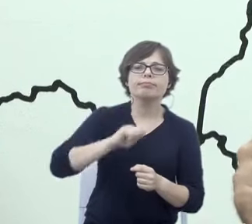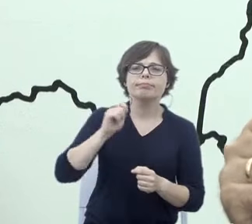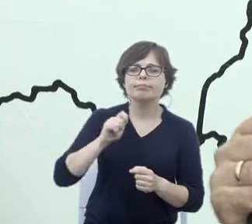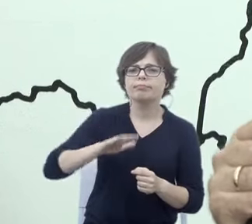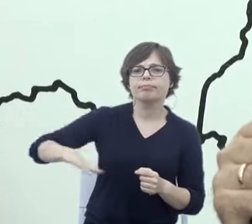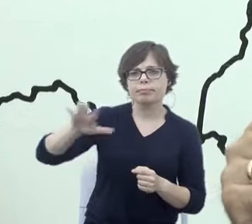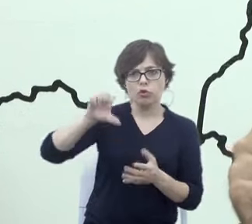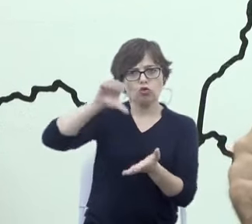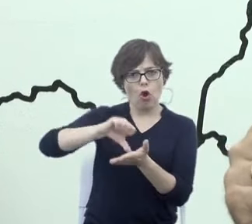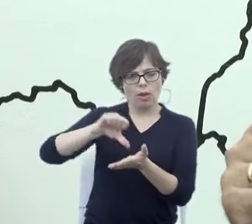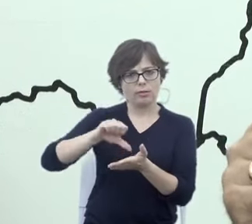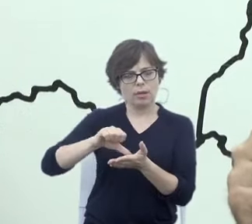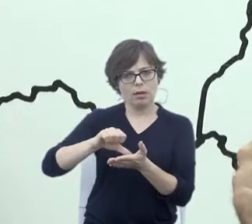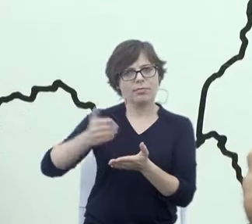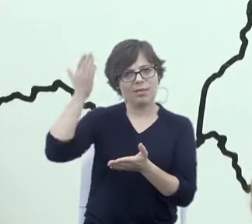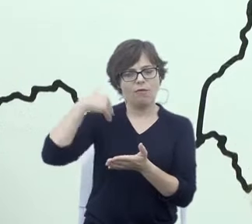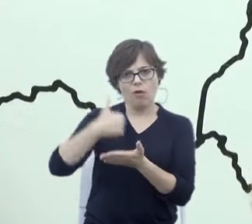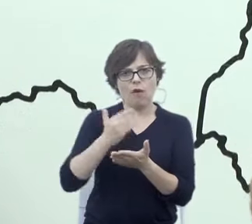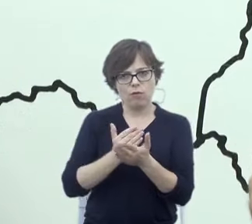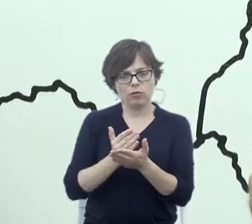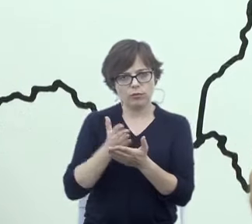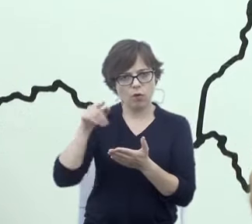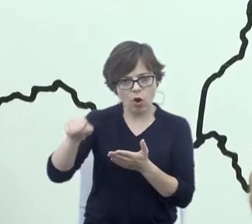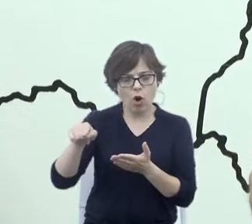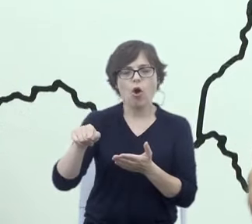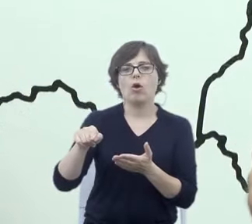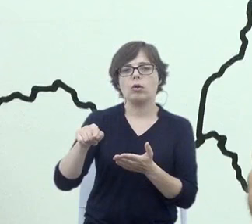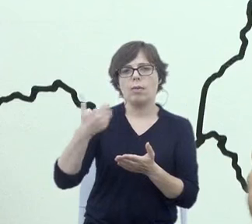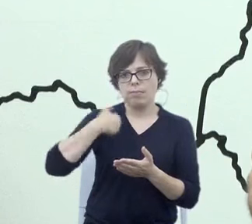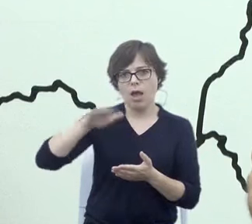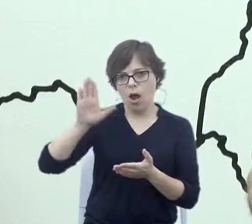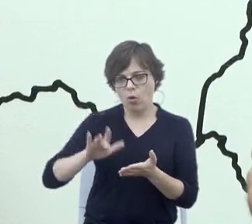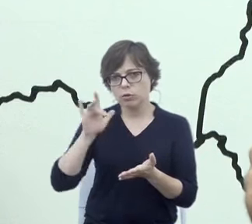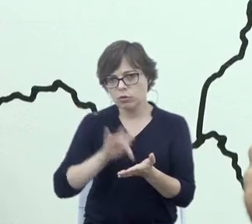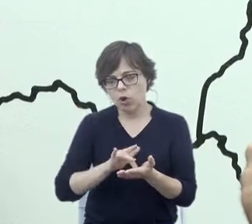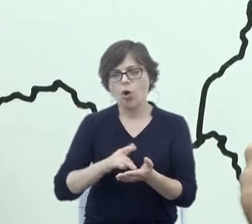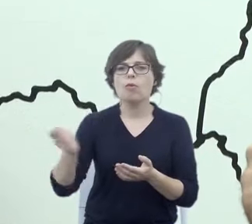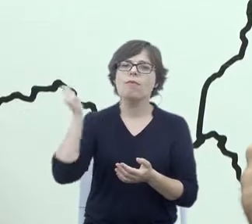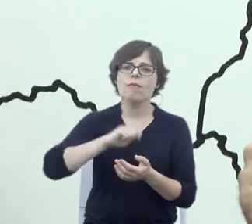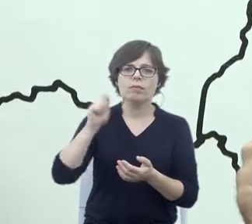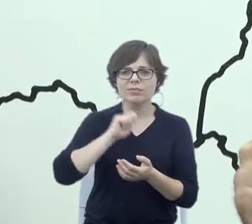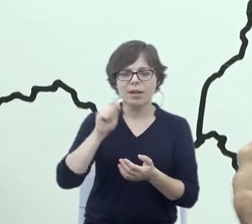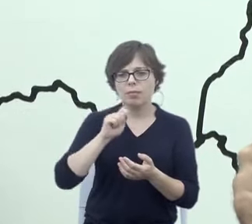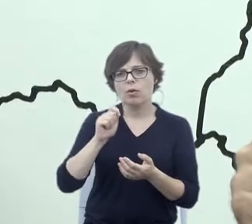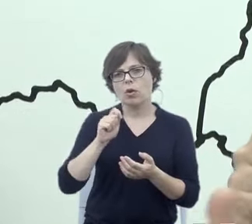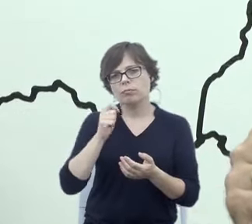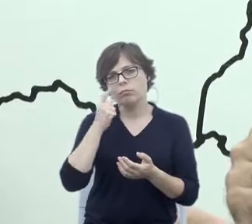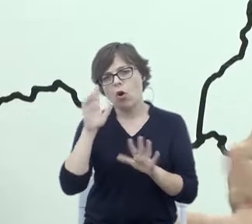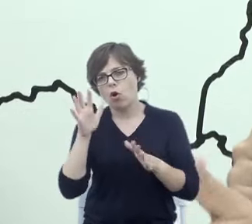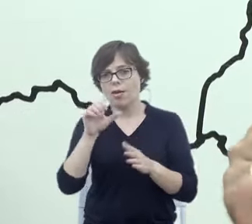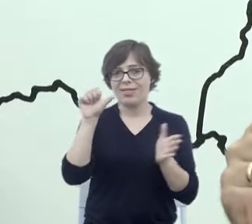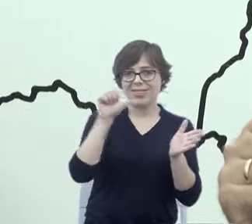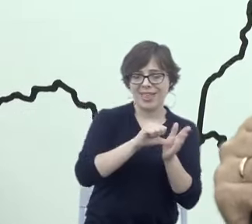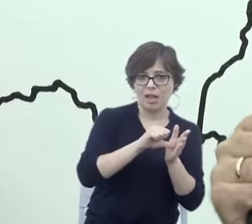w stolicy dawnego województwa w Białymstoku, wymordowały od